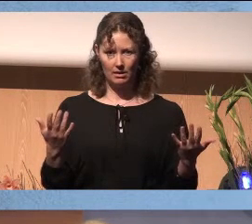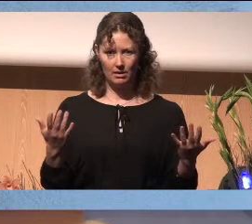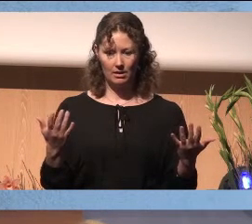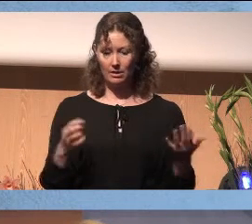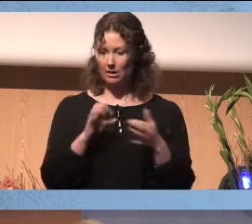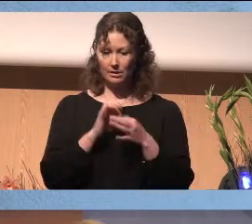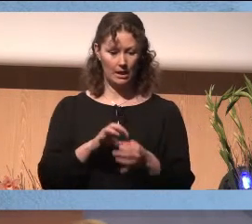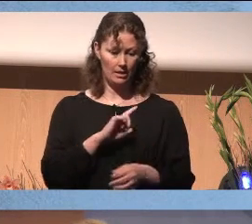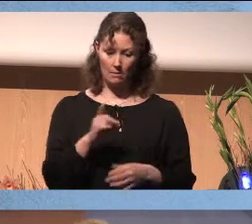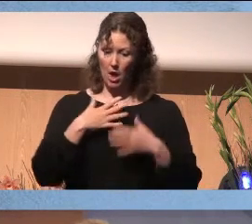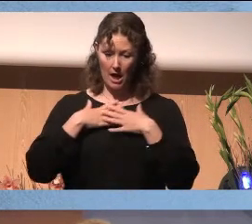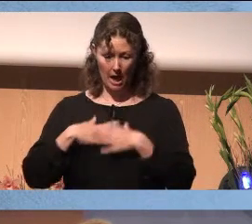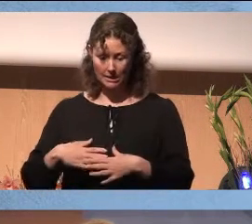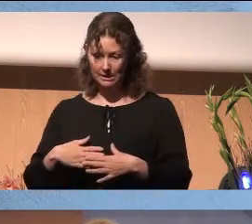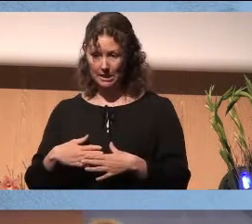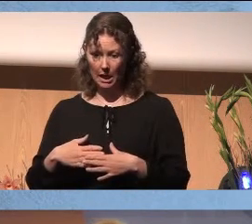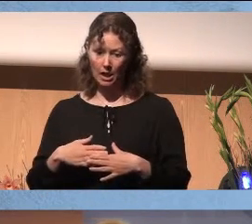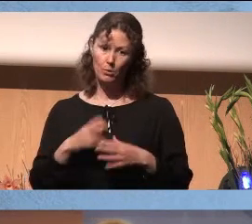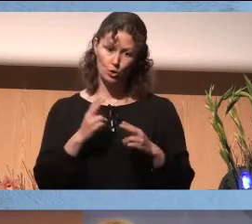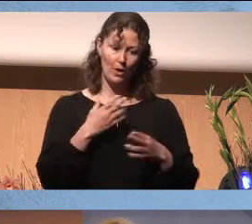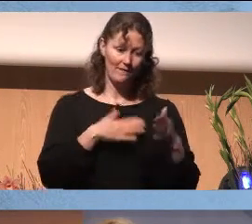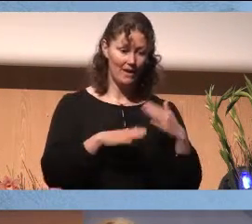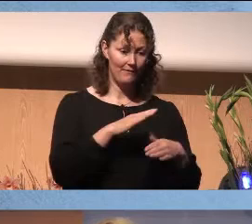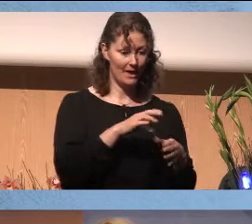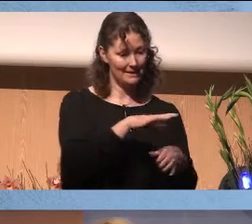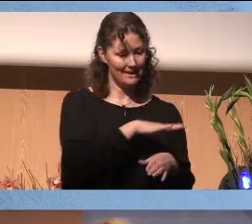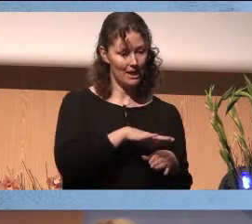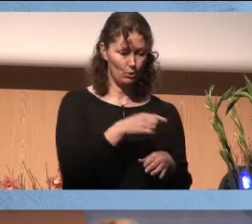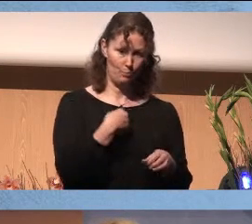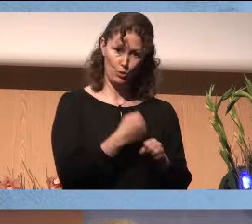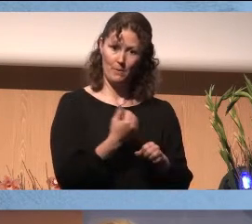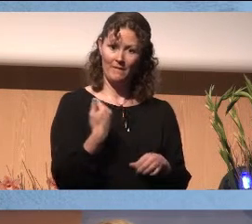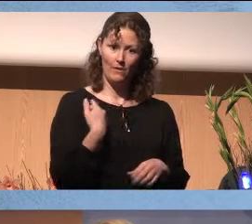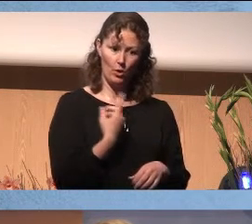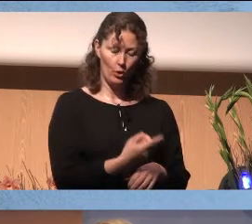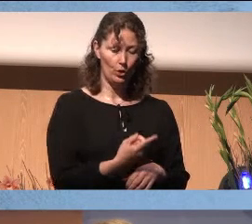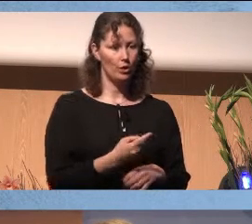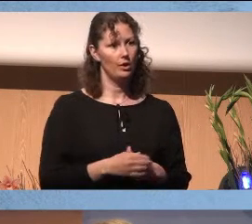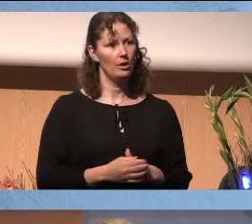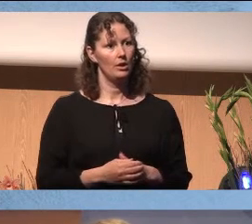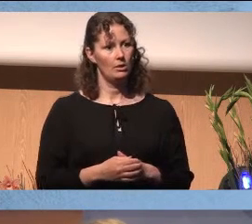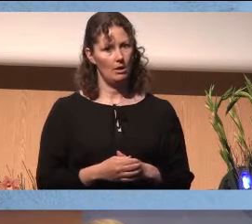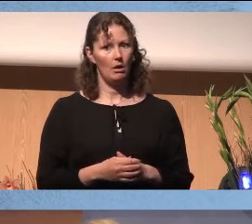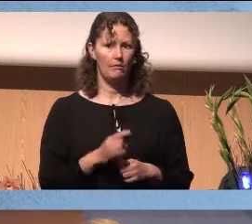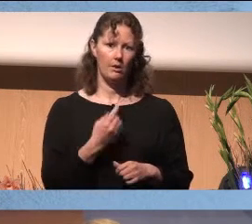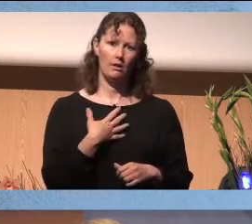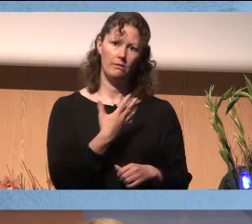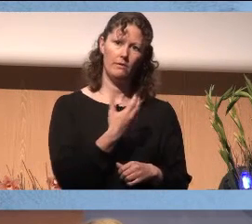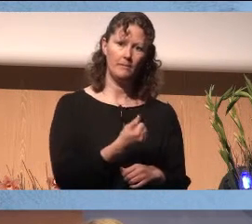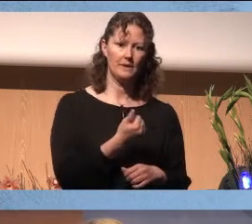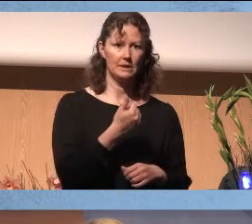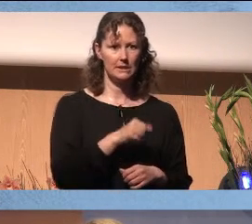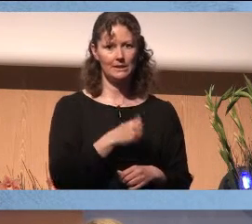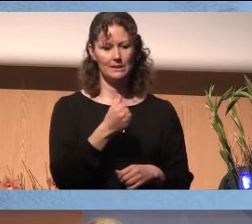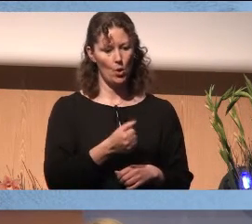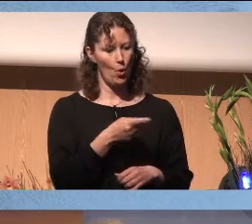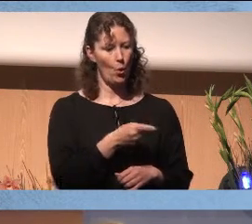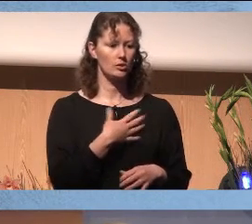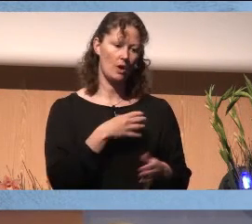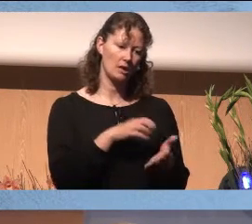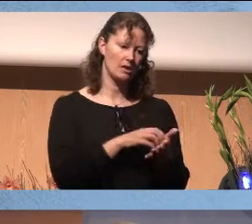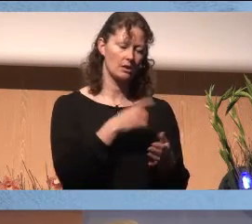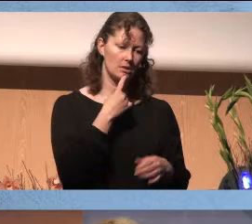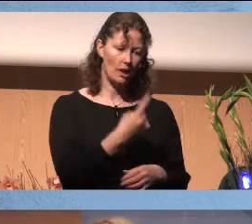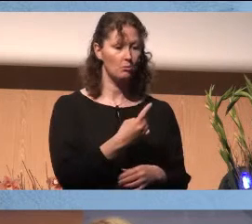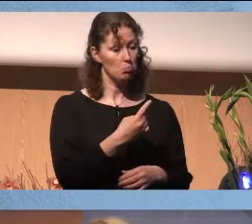Det gjelder ikke bare I helse, det gjelder I velferdssektoren som har jobbet I før. Altså vi har hatt 50-60 år, så har liksom staten